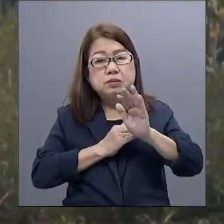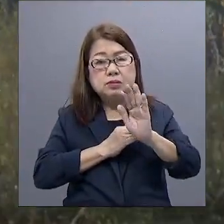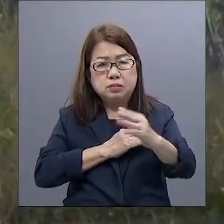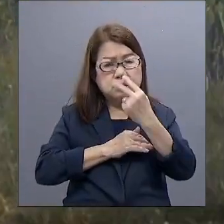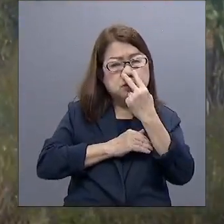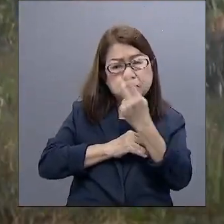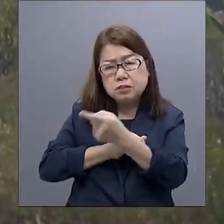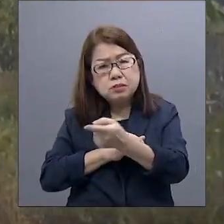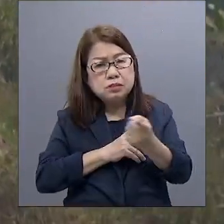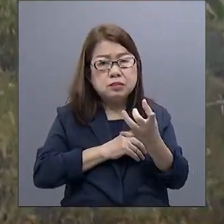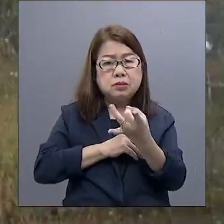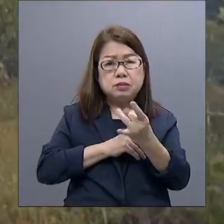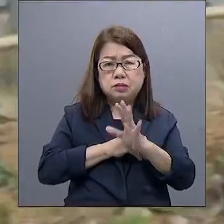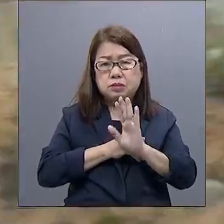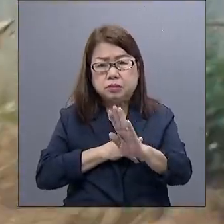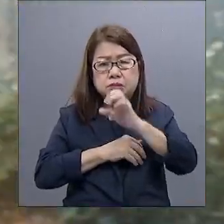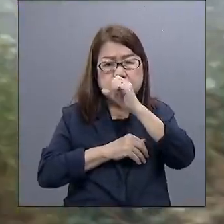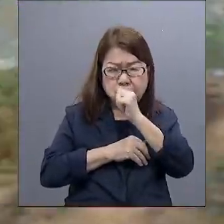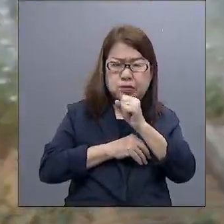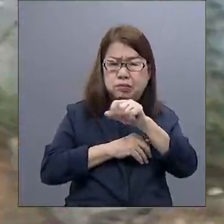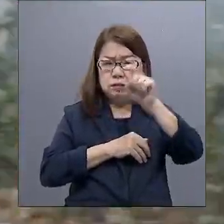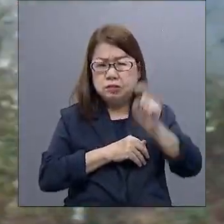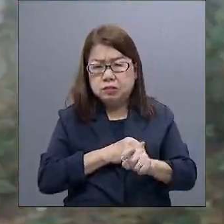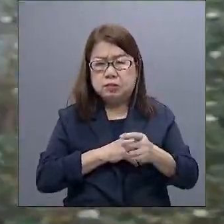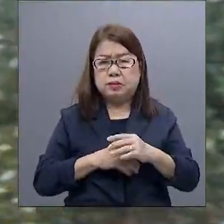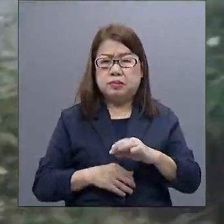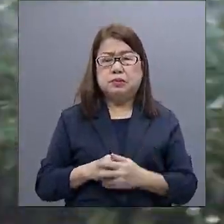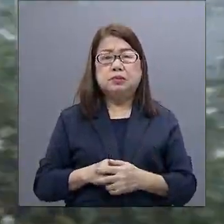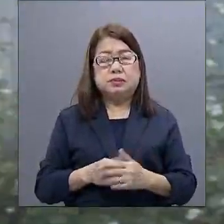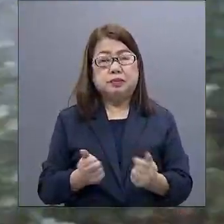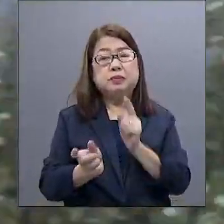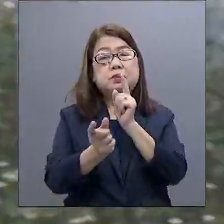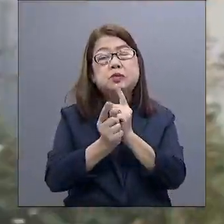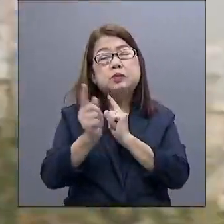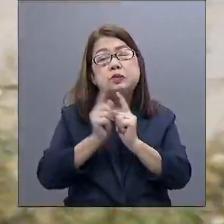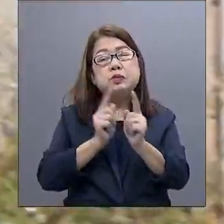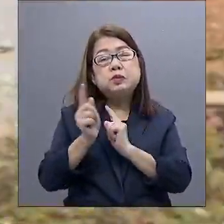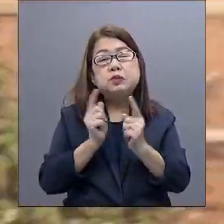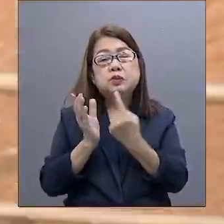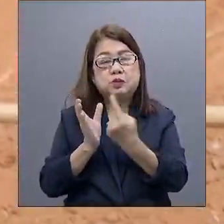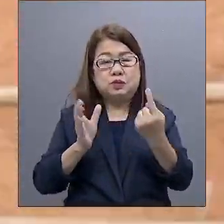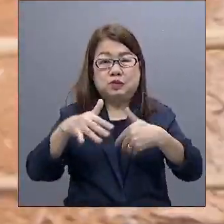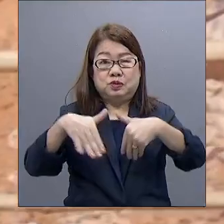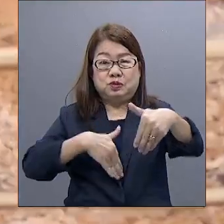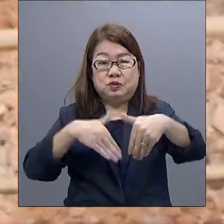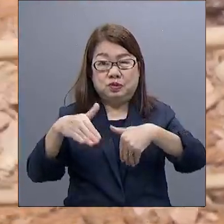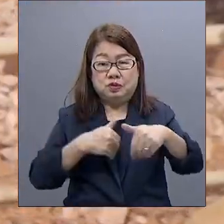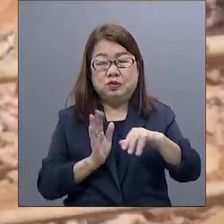มันก็อยิงไม่ชอบมาพากลเข้าไปอยให่เดี๋วพคุยกับตัแทนชาบ้านตะบนแ่จรรจหวดเชียงรายกัหน่อย